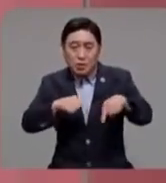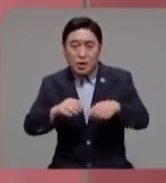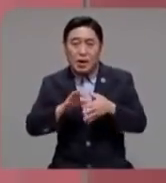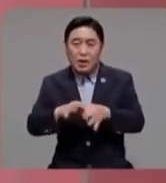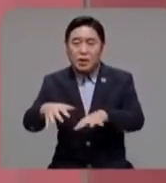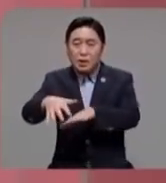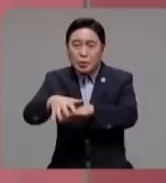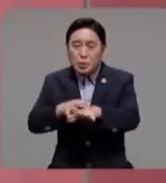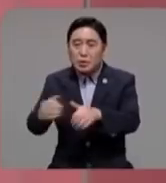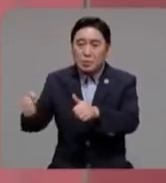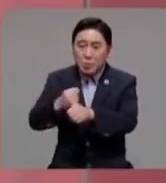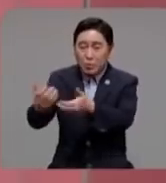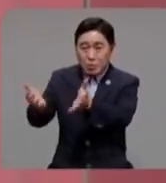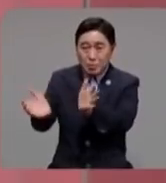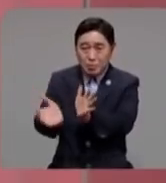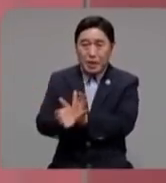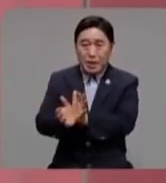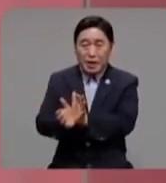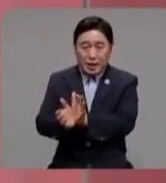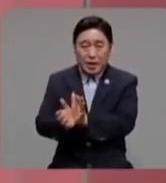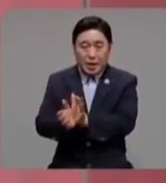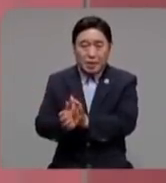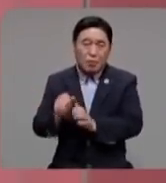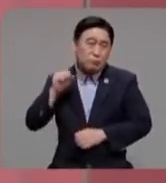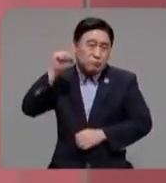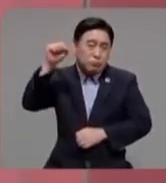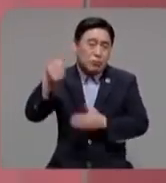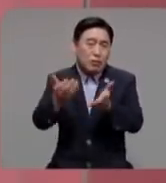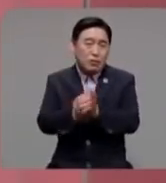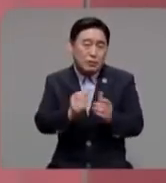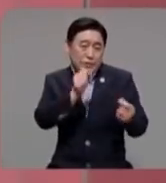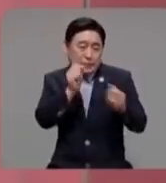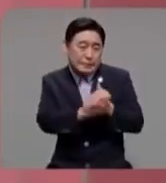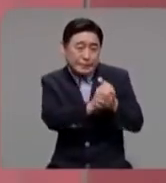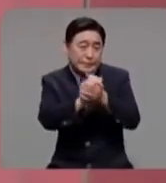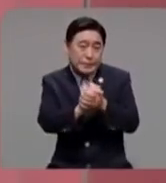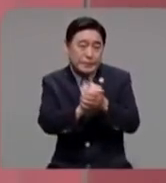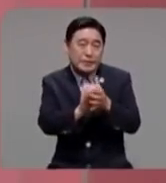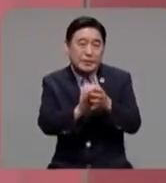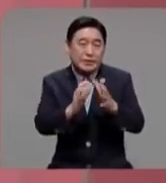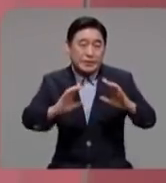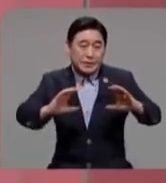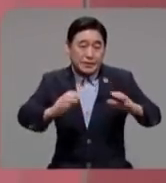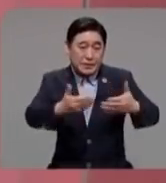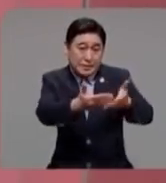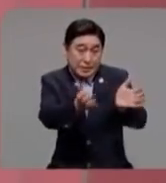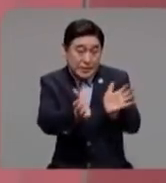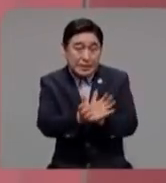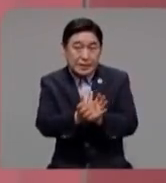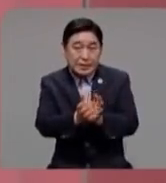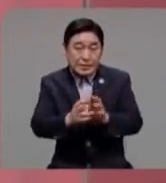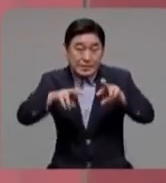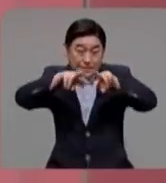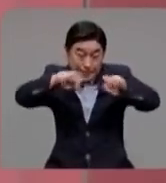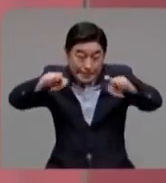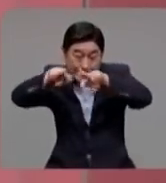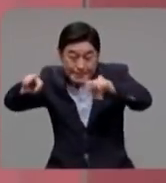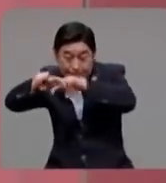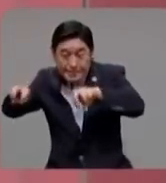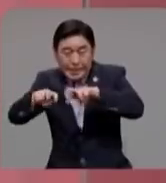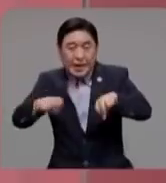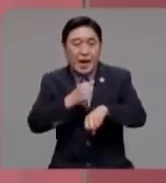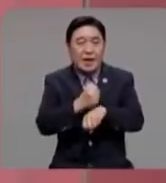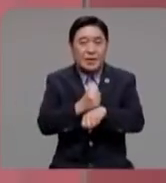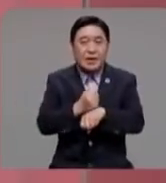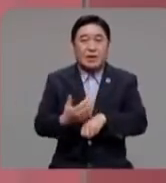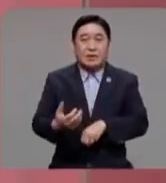조폭, 그다음 이 극렬 운동권 그리고 측근들의 세계, 가족들의 세계 저는 맹렬히 파고들었습니다. 그리고 이런